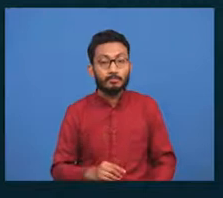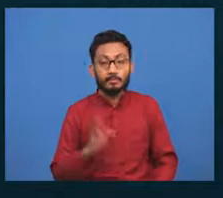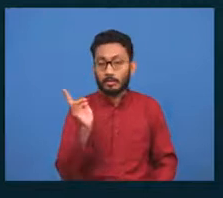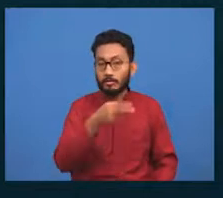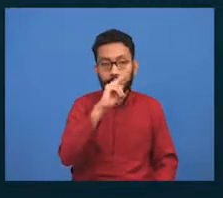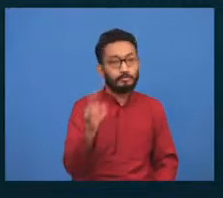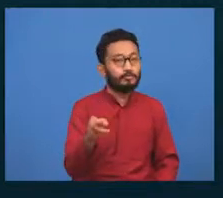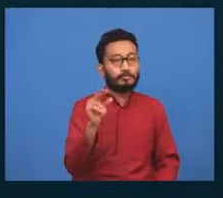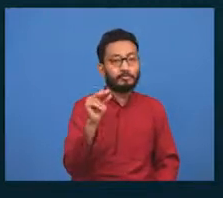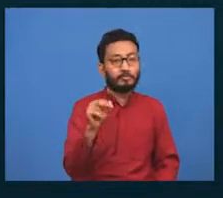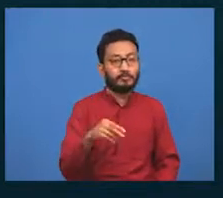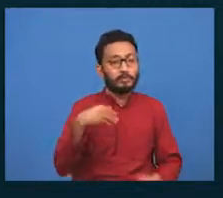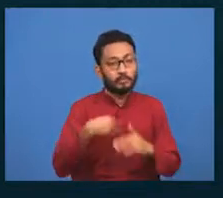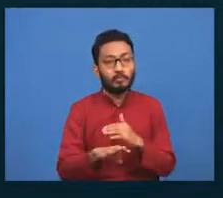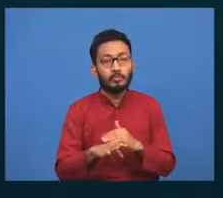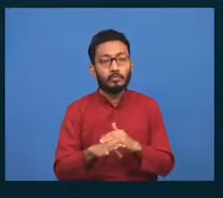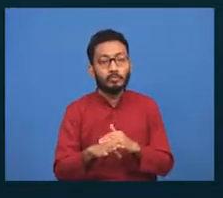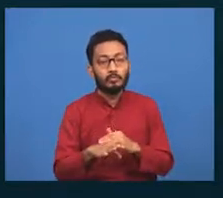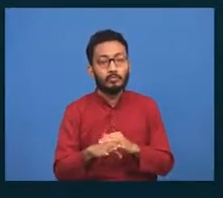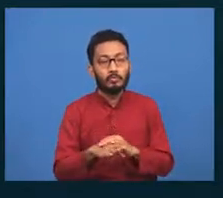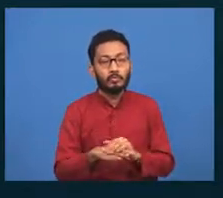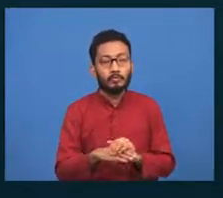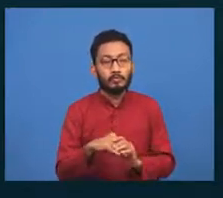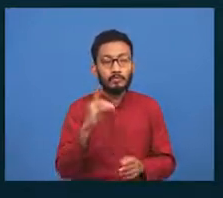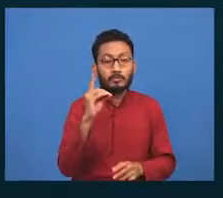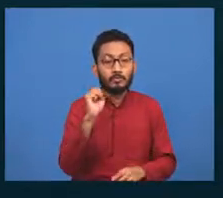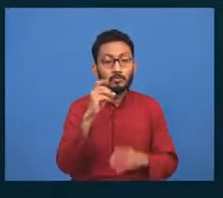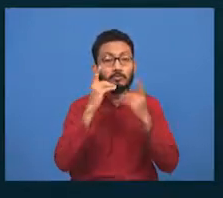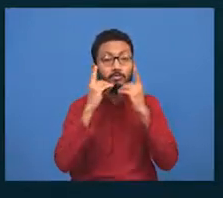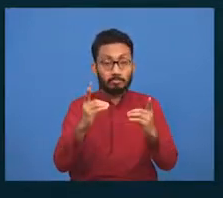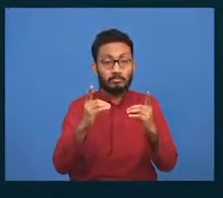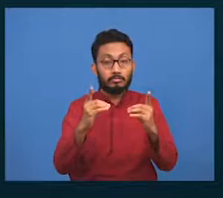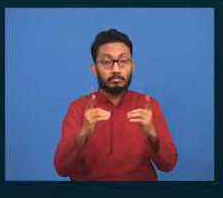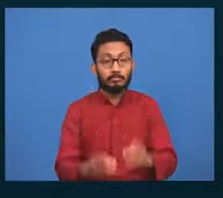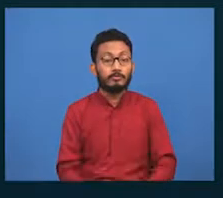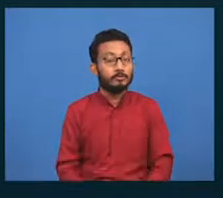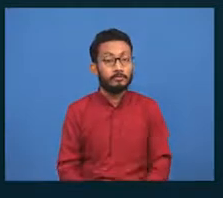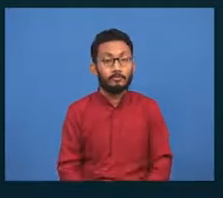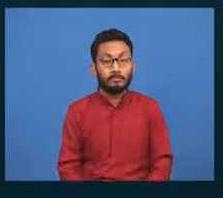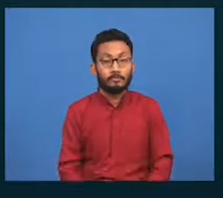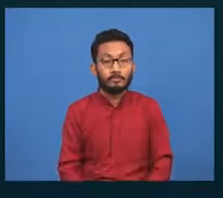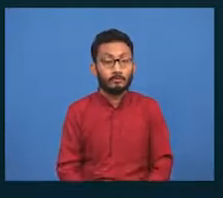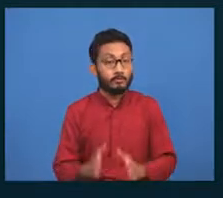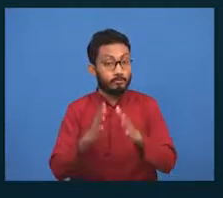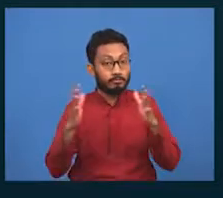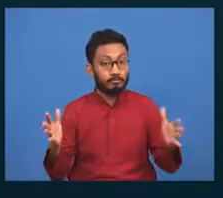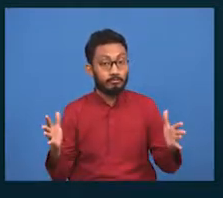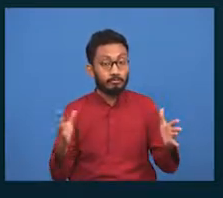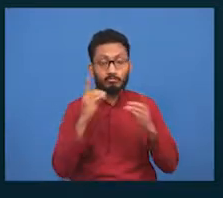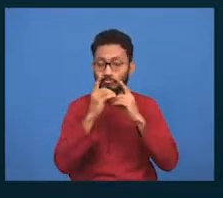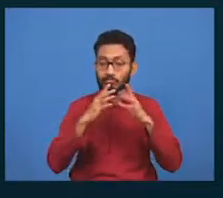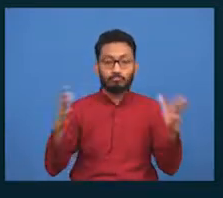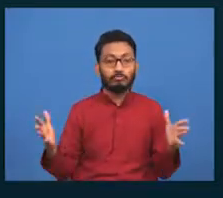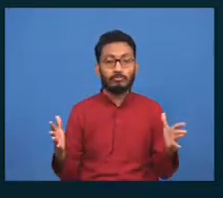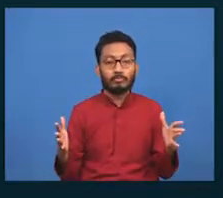dan termasuk dalam kategori dosa-dosa besar yang akan dibalas dengan azab yang amat pedih pada hari akhirat